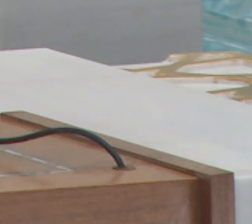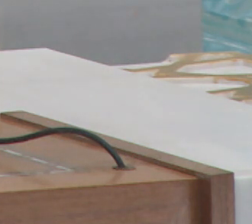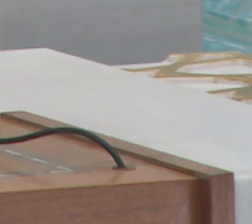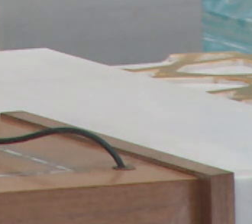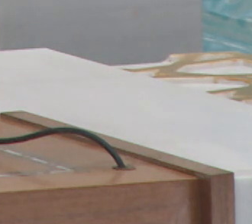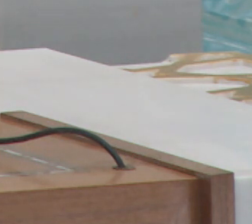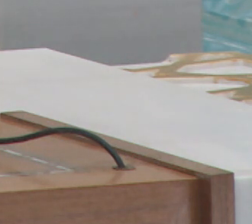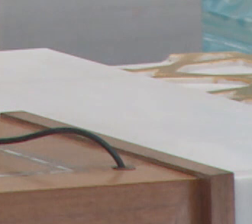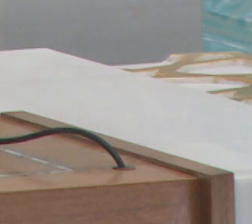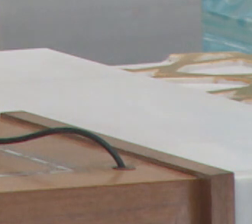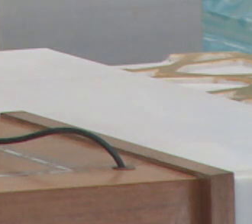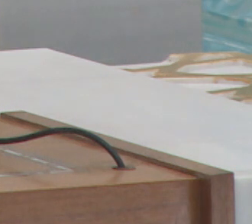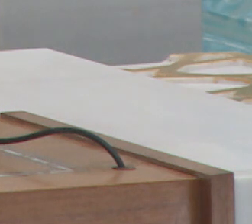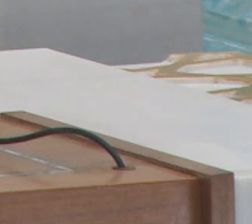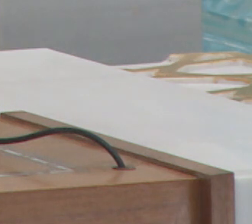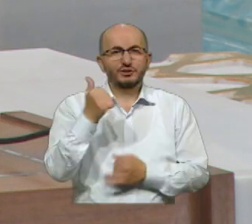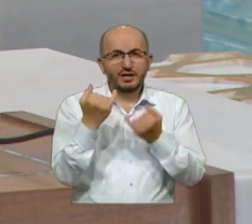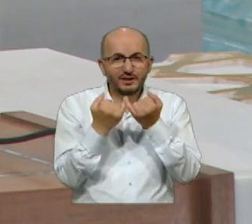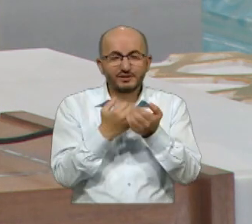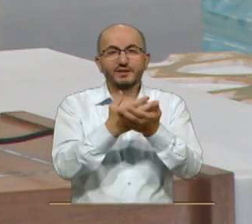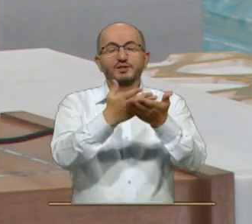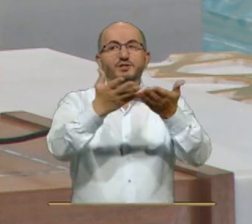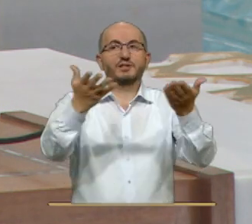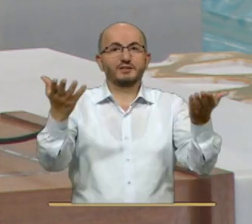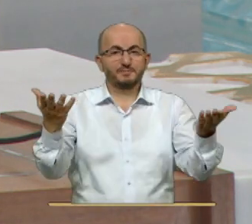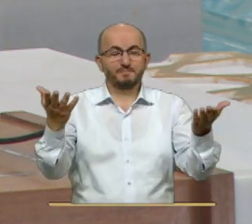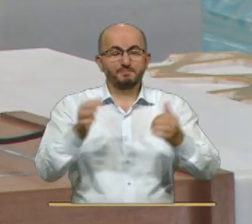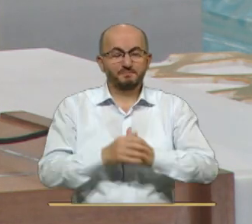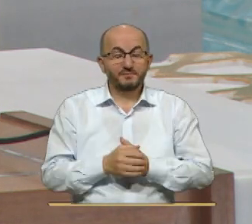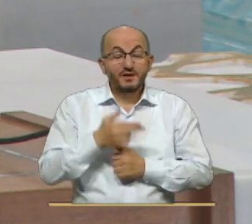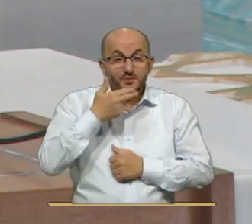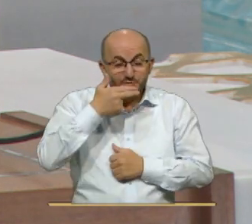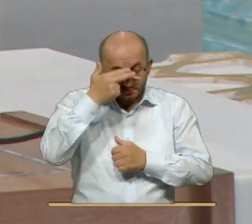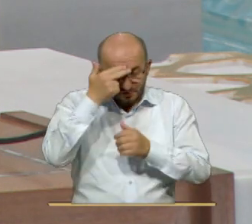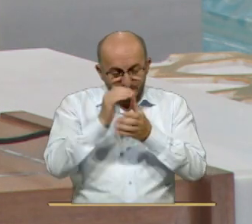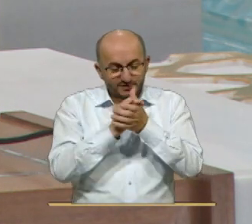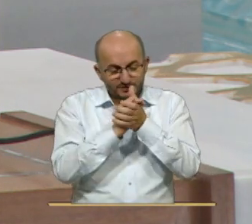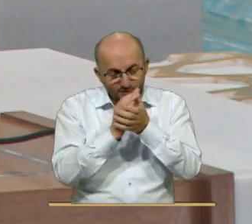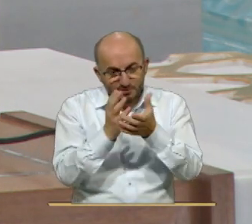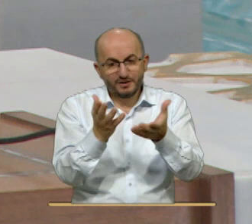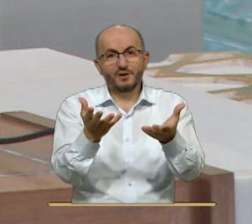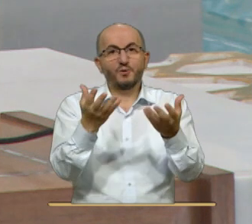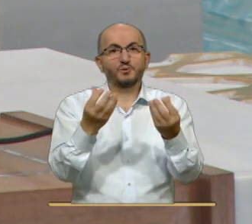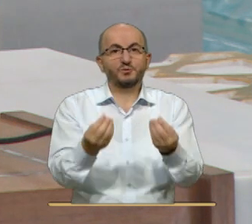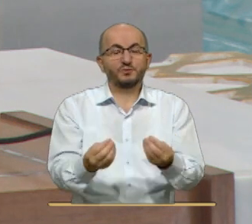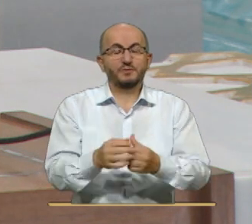Aziz mü'minler, değerli kardeşlerim, cumanız mübarek olsun.